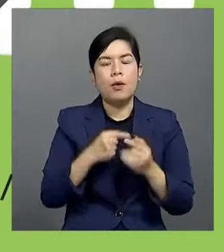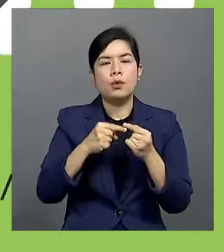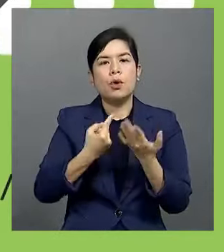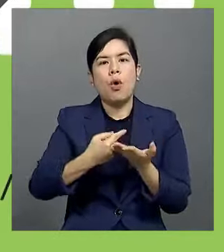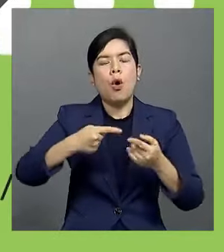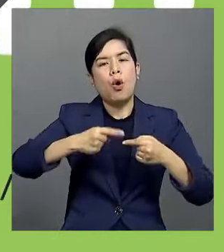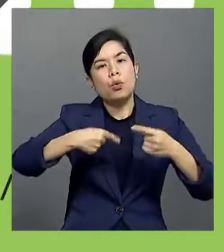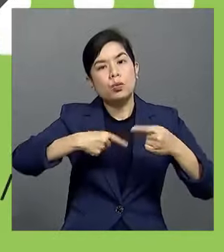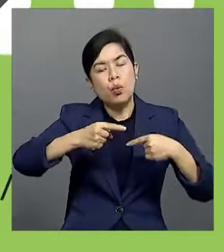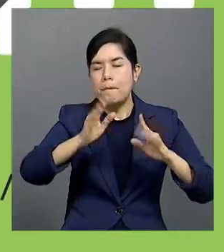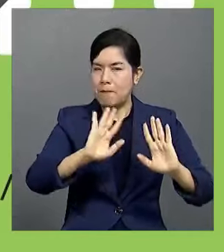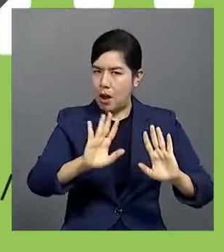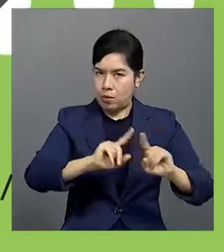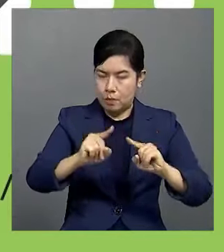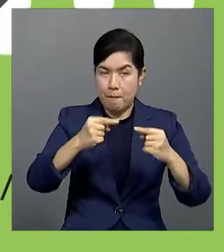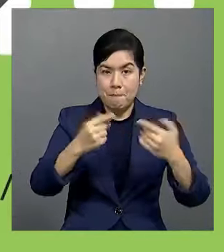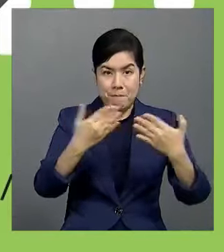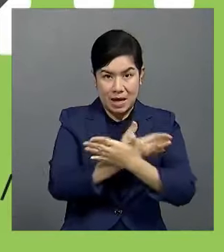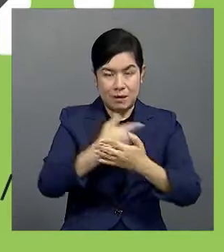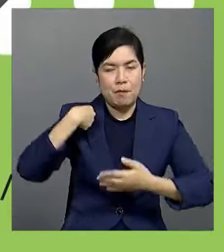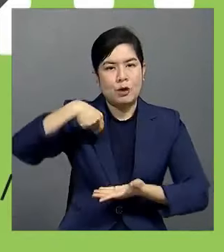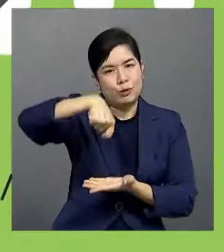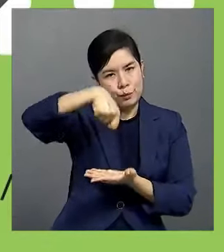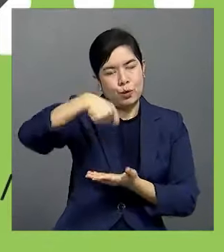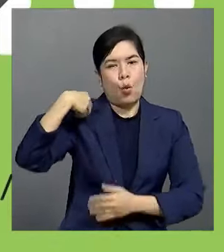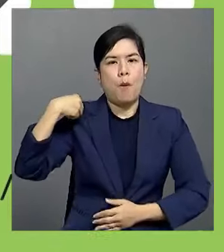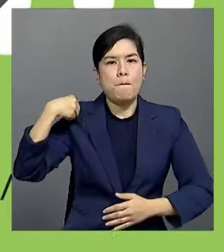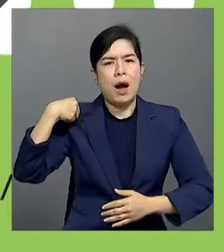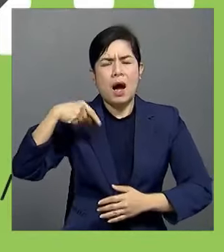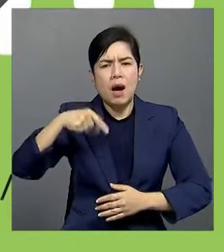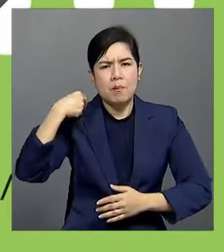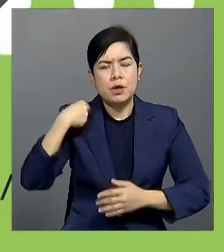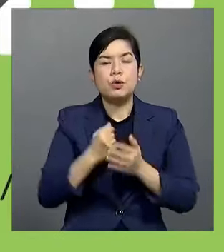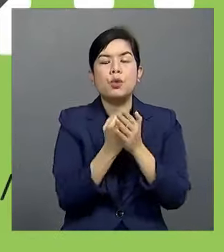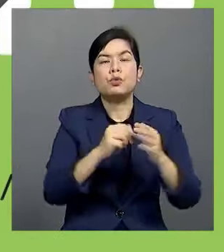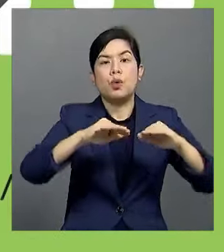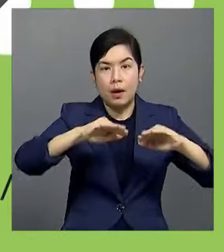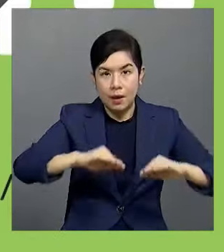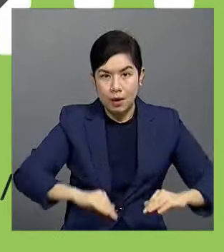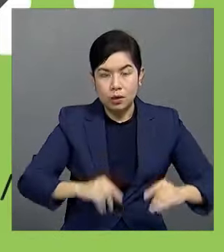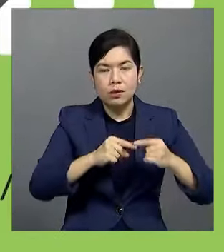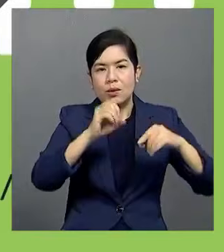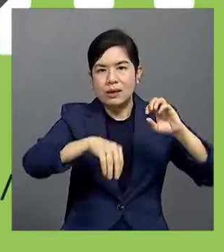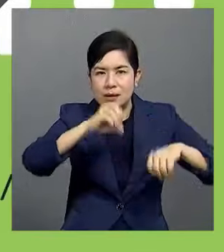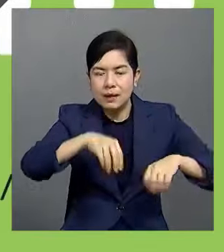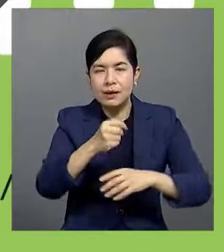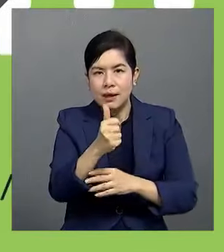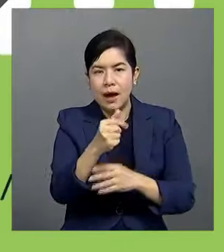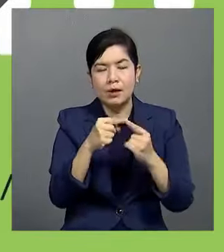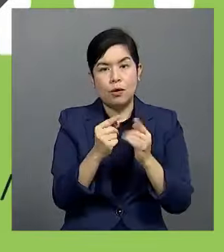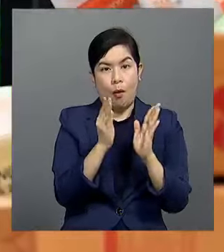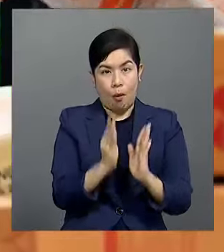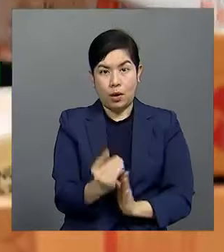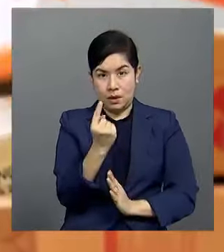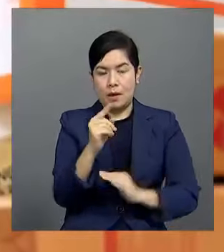ราแต่ละคนจะสามารถลดขยะจากการดื่มกาแฟได้ถึง 58,000 ชิ้นต่อคน